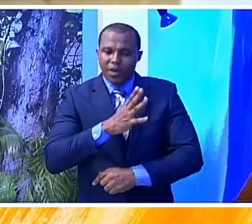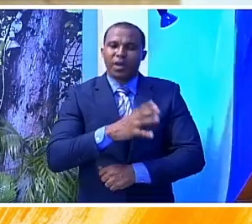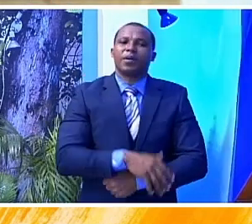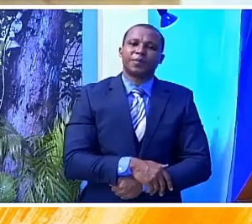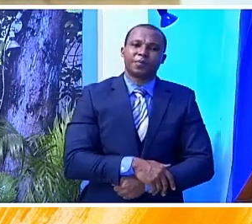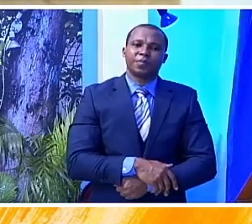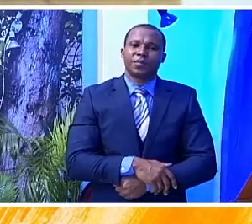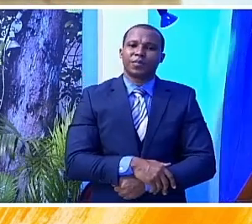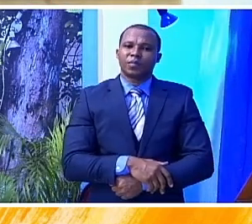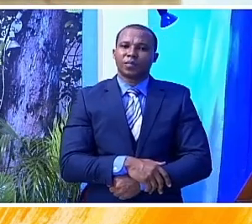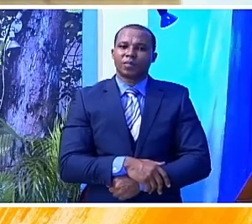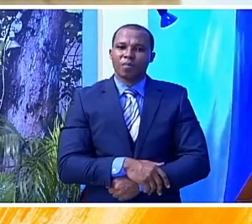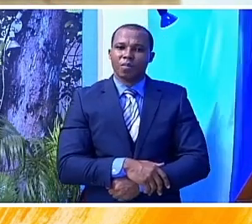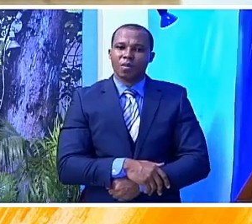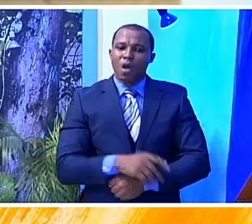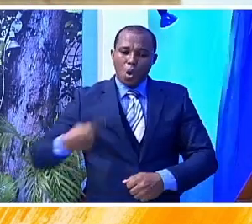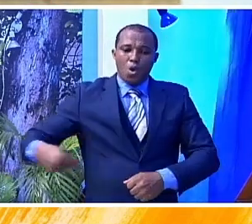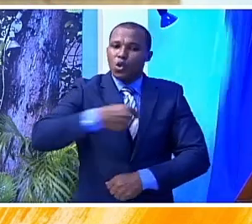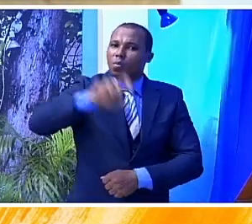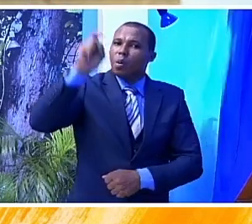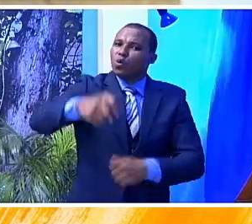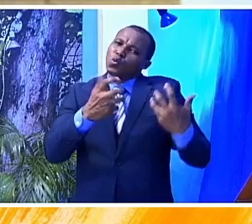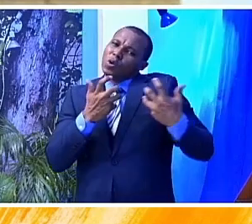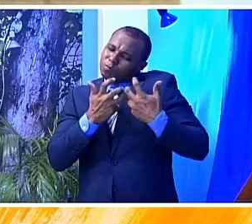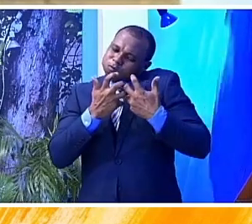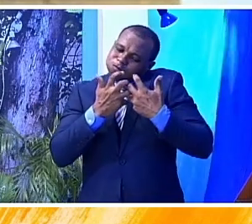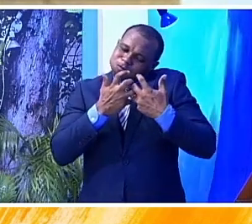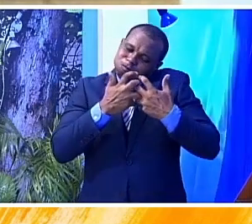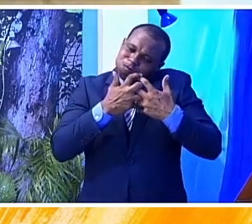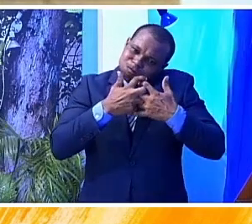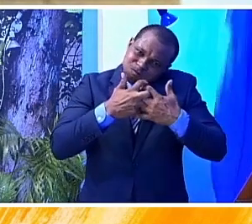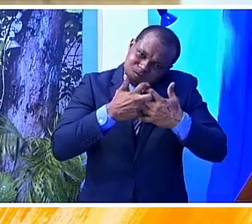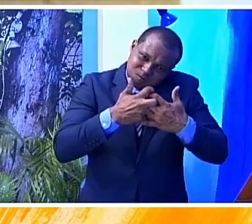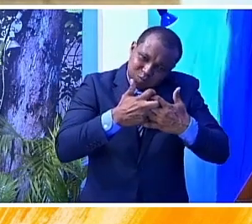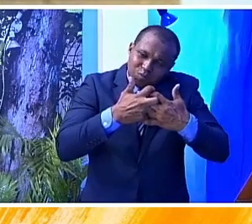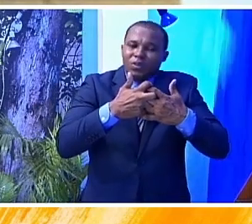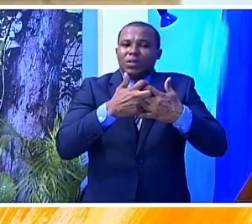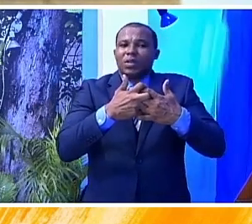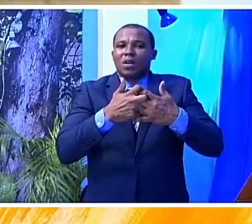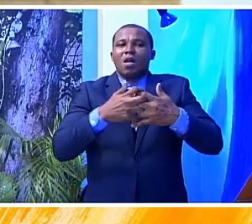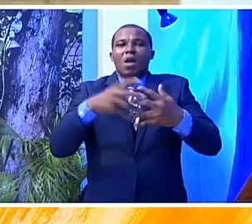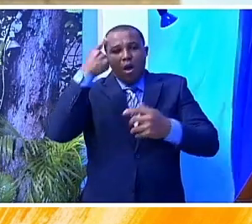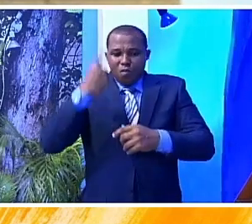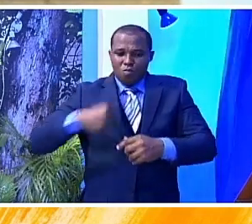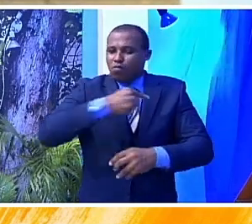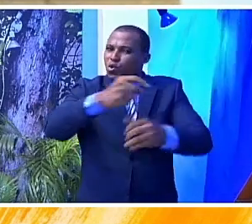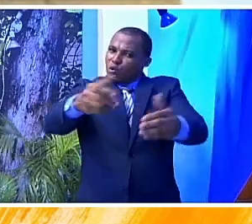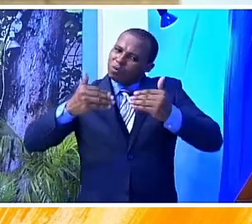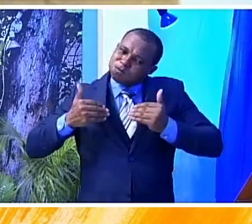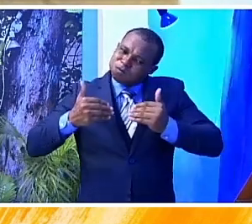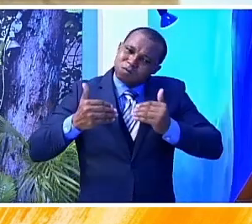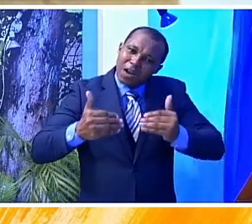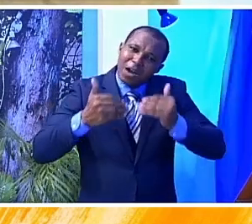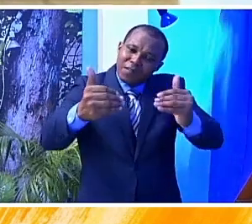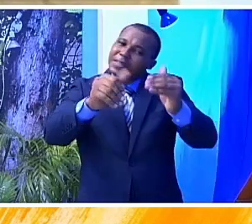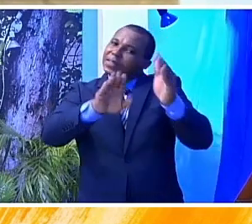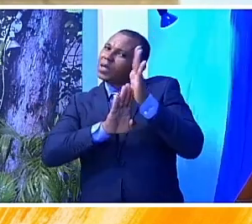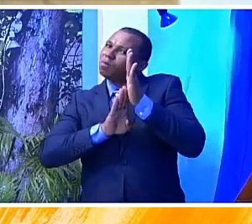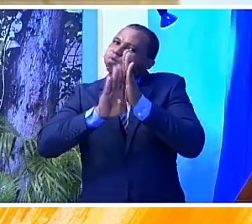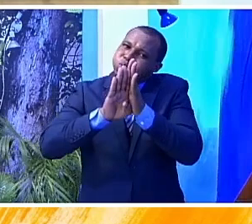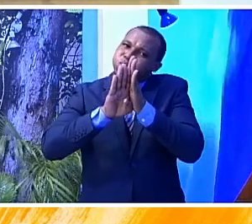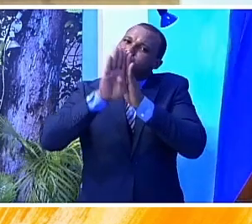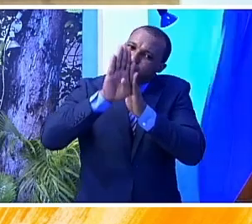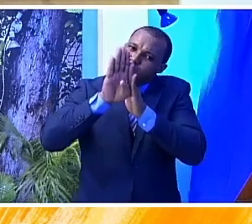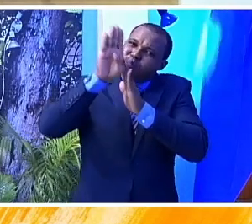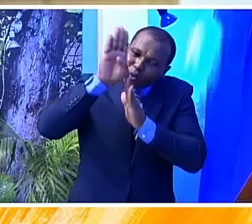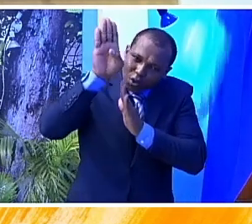c'est voisine nous. Un peuple de frères et de sœurs, de voisins et de voisines. Quand nous décidons de faire ça, laissez-nous rendre